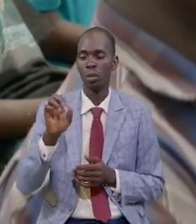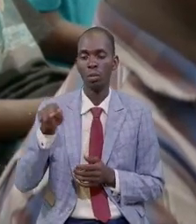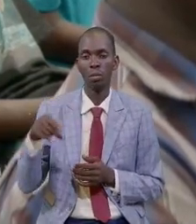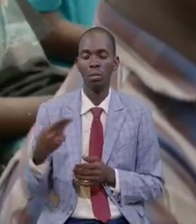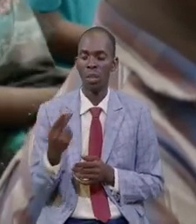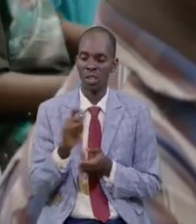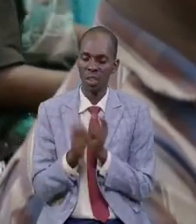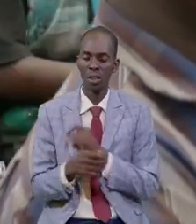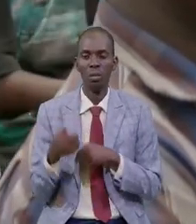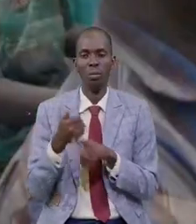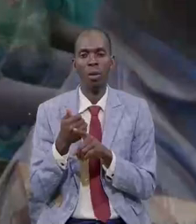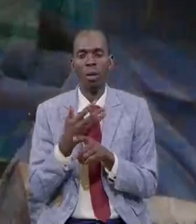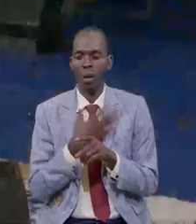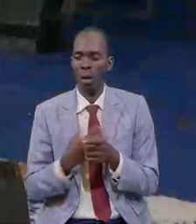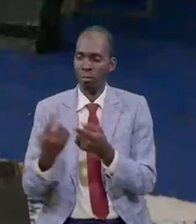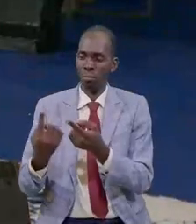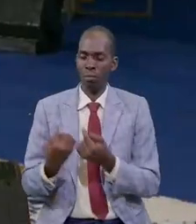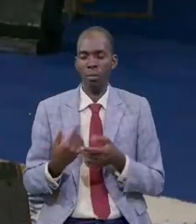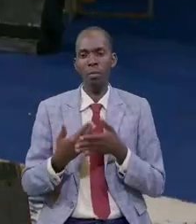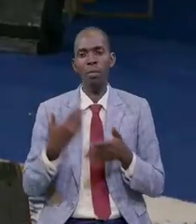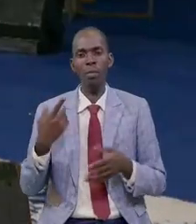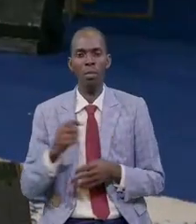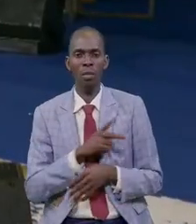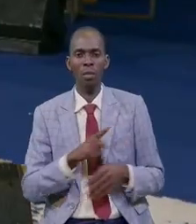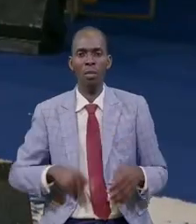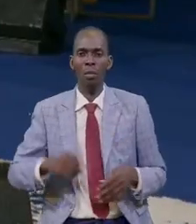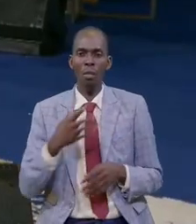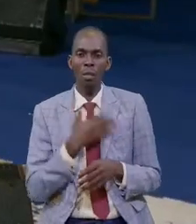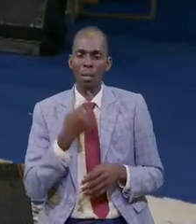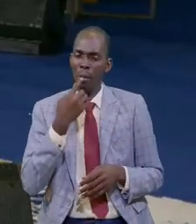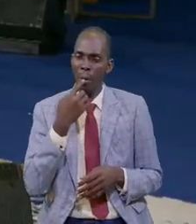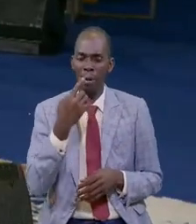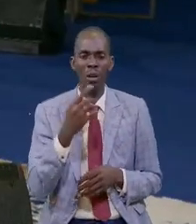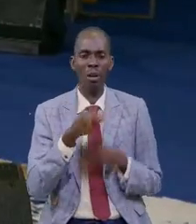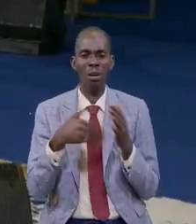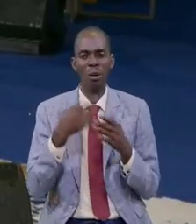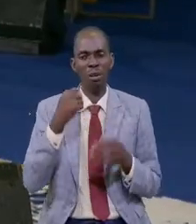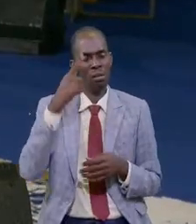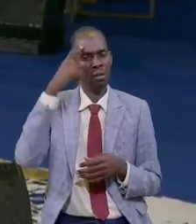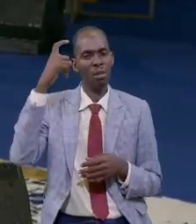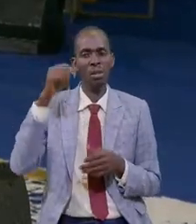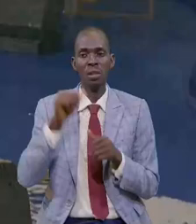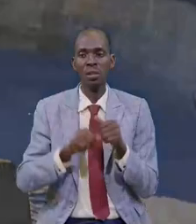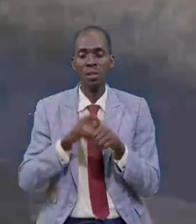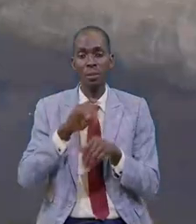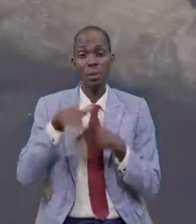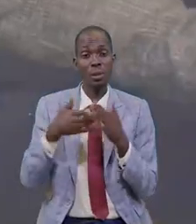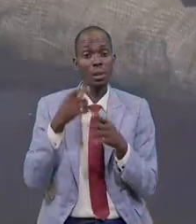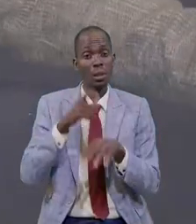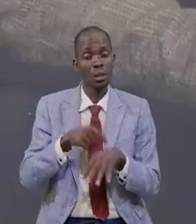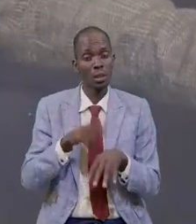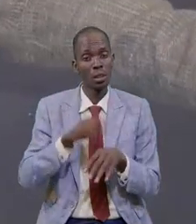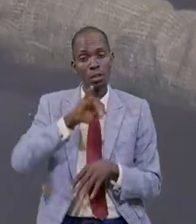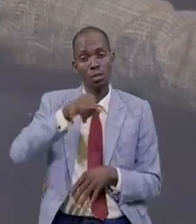et il est apparu devant le roi il a raconté tout le temps il dit il racontait le